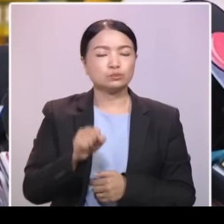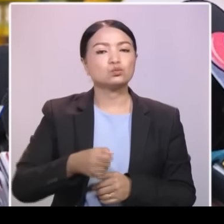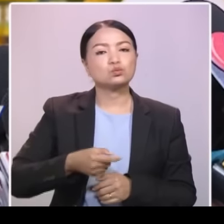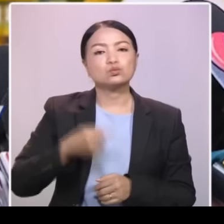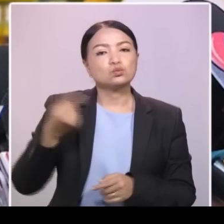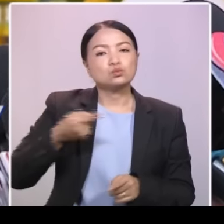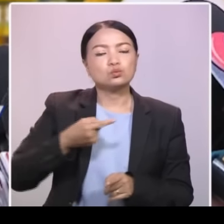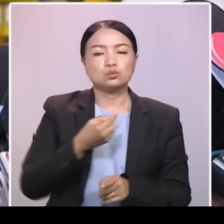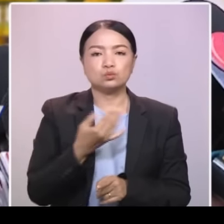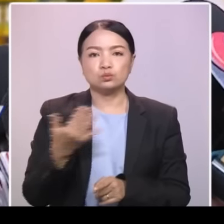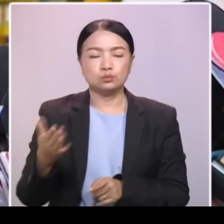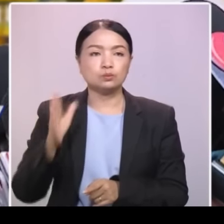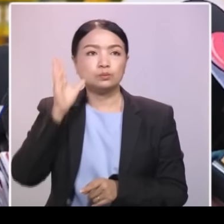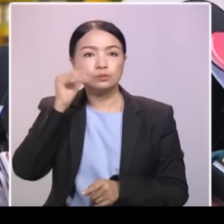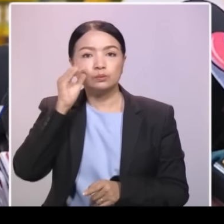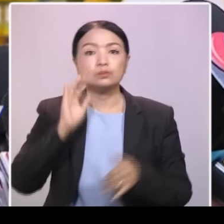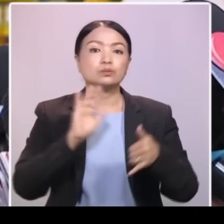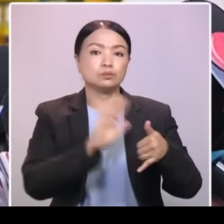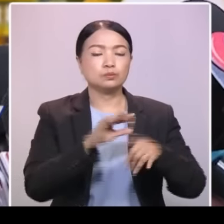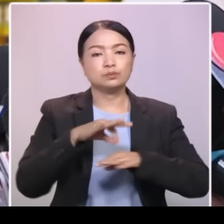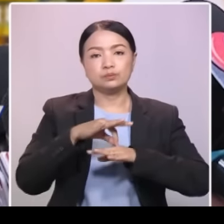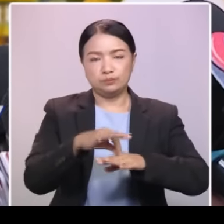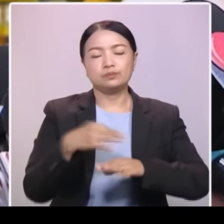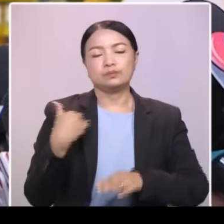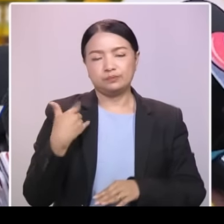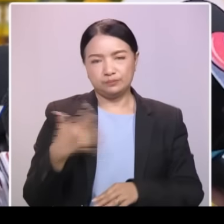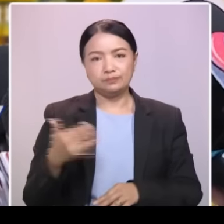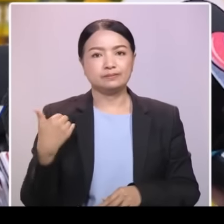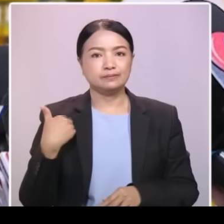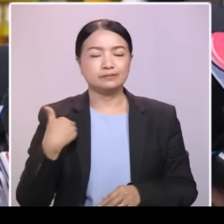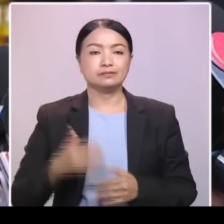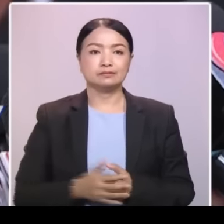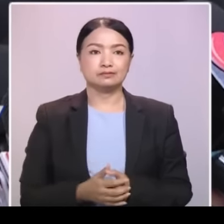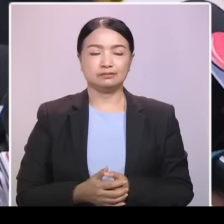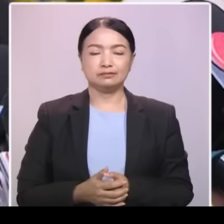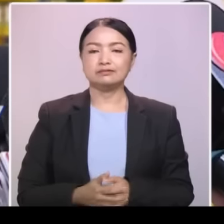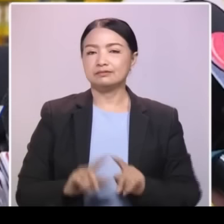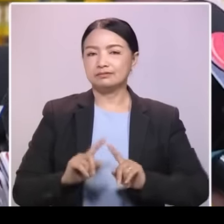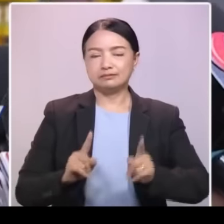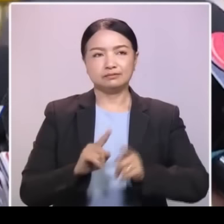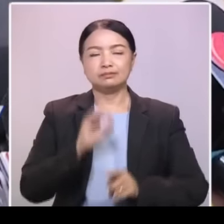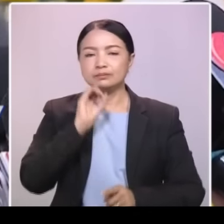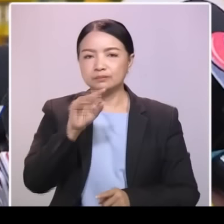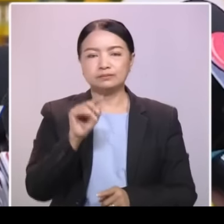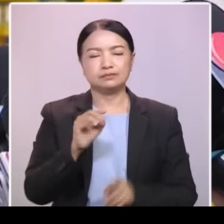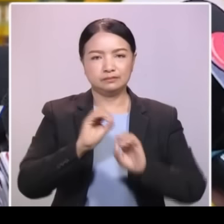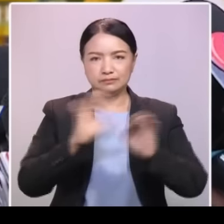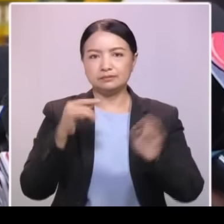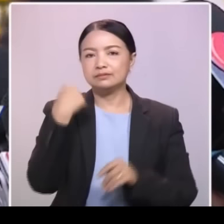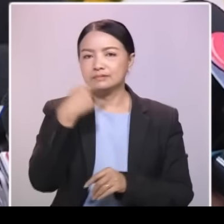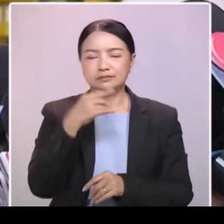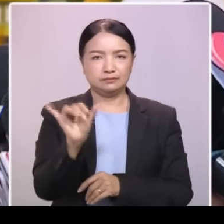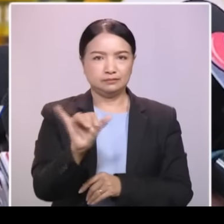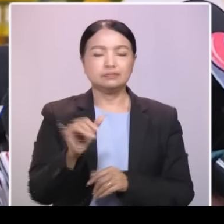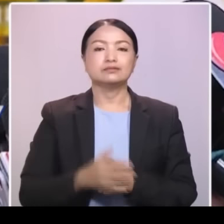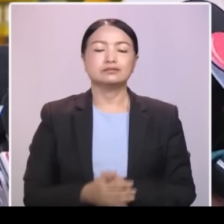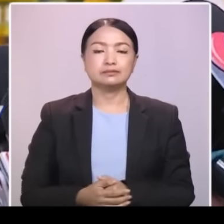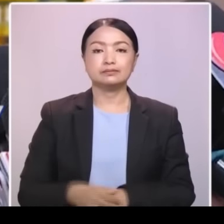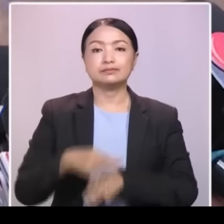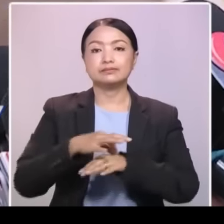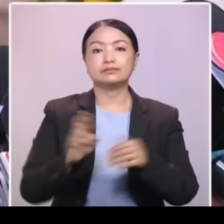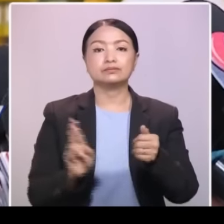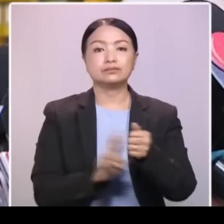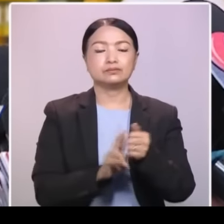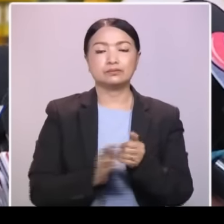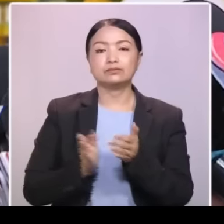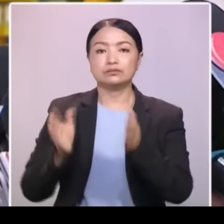มัยและมีบิดาที่เคยดำรงตำแหน่งแห่งนี้มาก่อนนะคะแต่ยังไม่ขอฟันธงค่ะว่าเป็นใครทั้งนี้ตำแหน่งรองประธานที่เป็นค